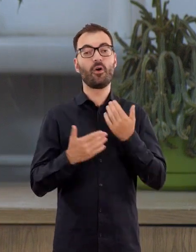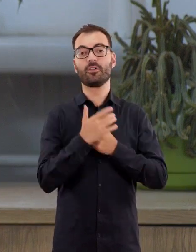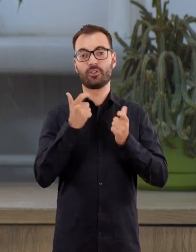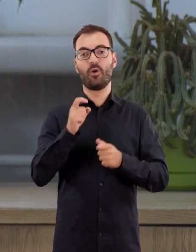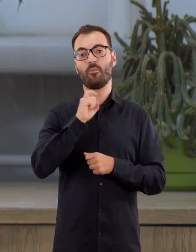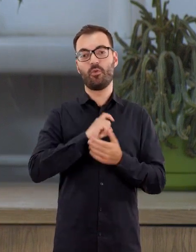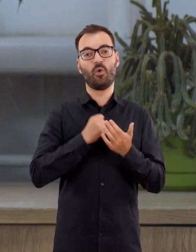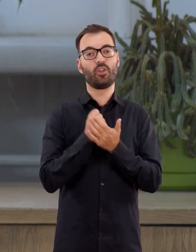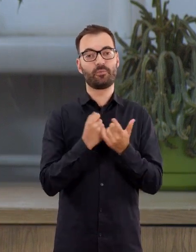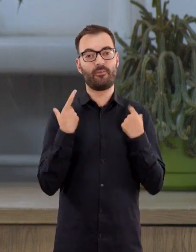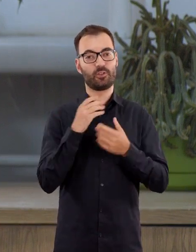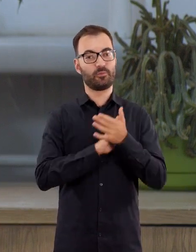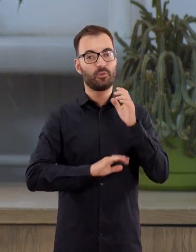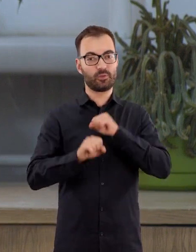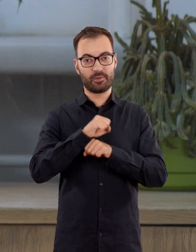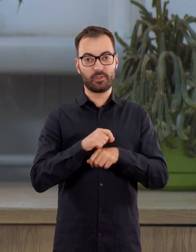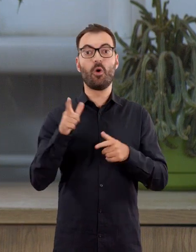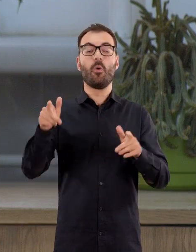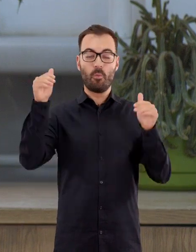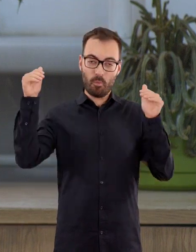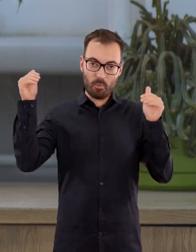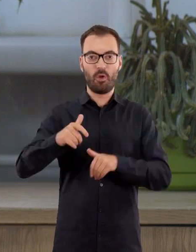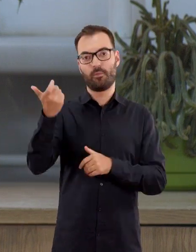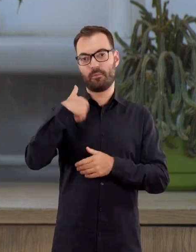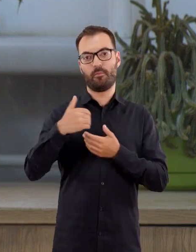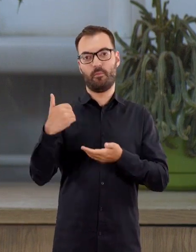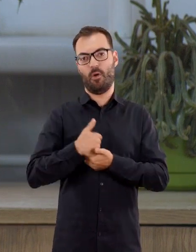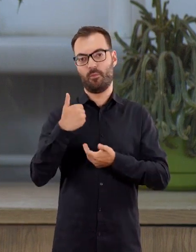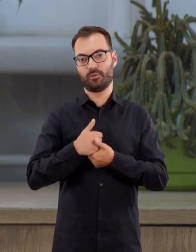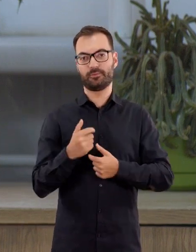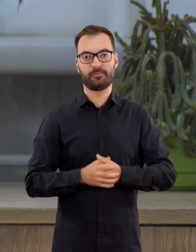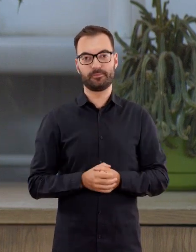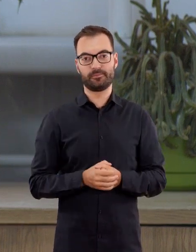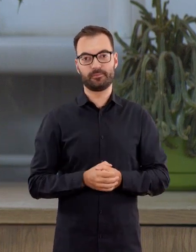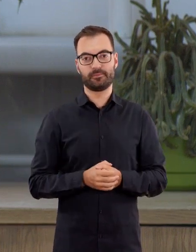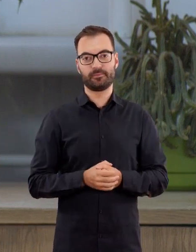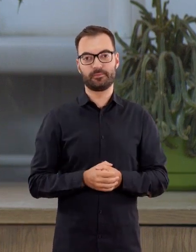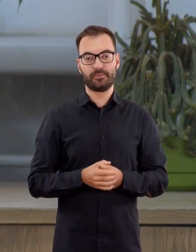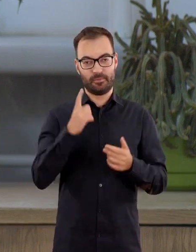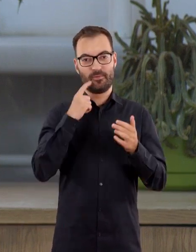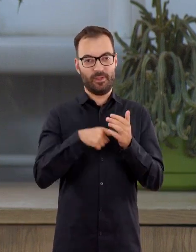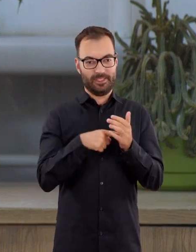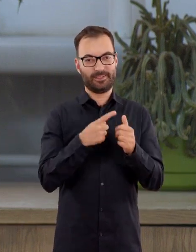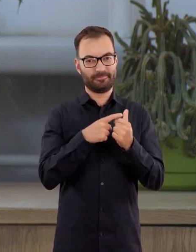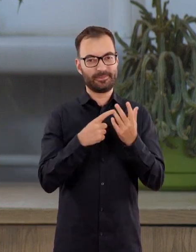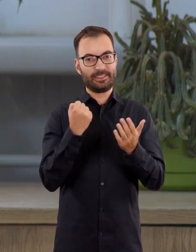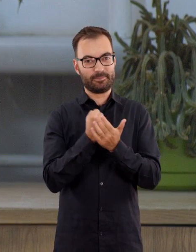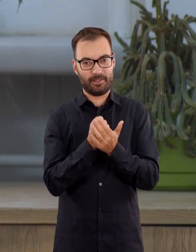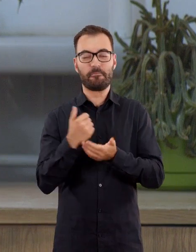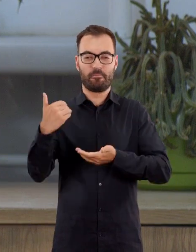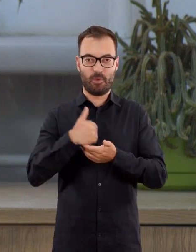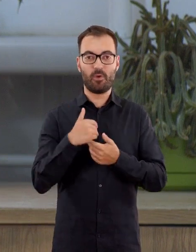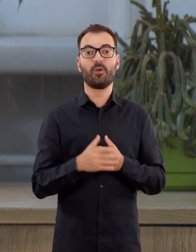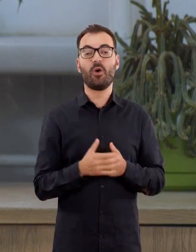że Biuro do Spraw Osób Niepełnosprawnych jest w stanie pomóc mi w takich kwestiach i